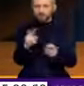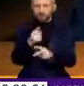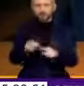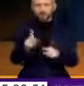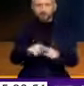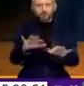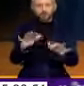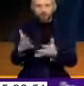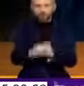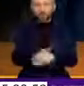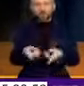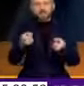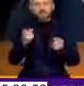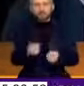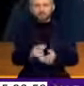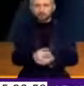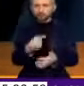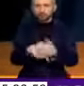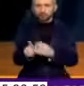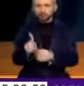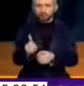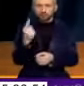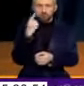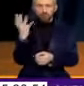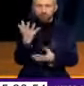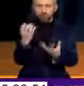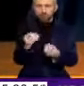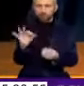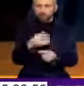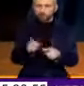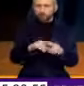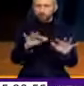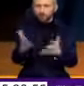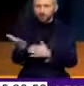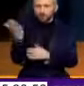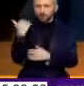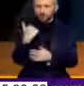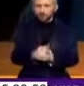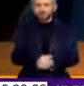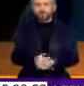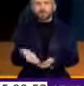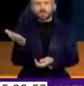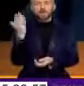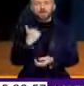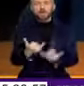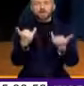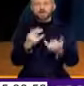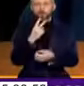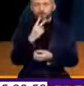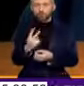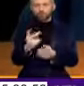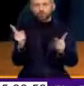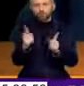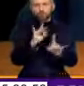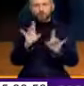цією історією, дійсно, тому що не чула ще про цю ситуацію раніше. Давайте зараз подивимось